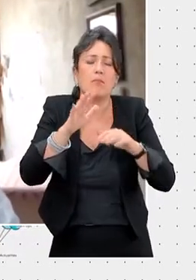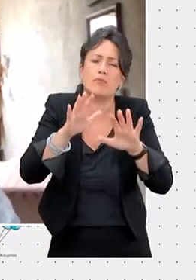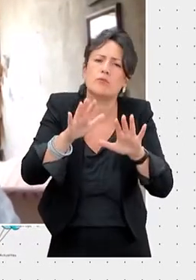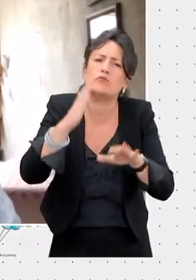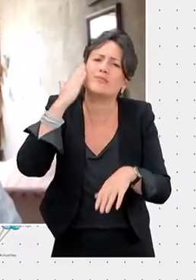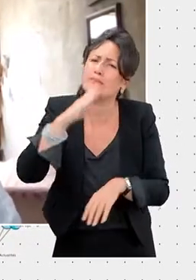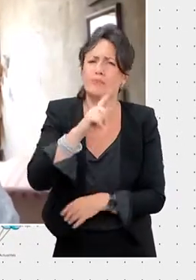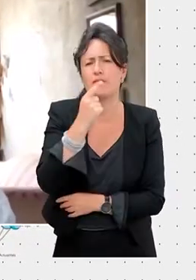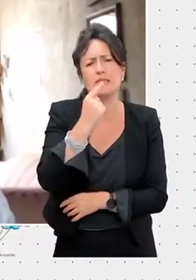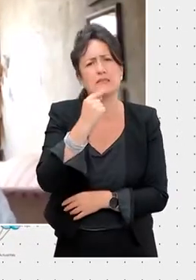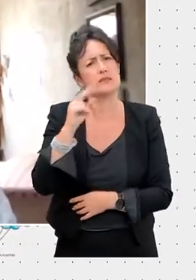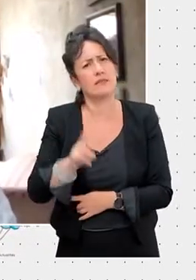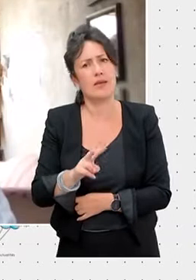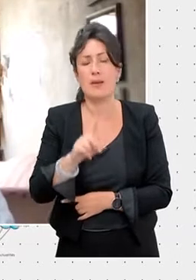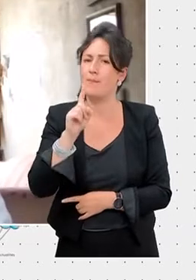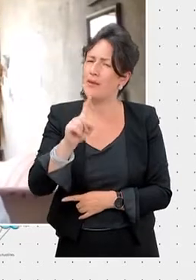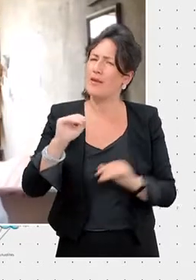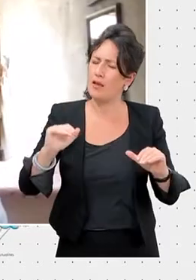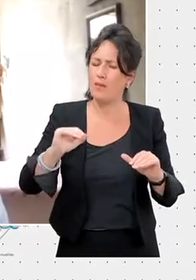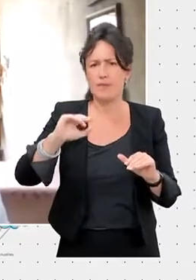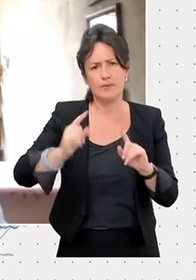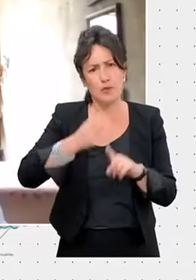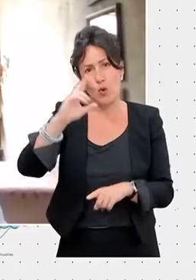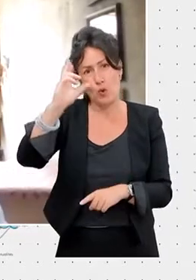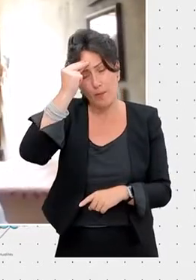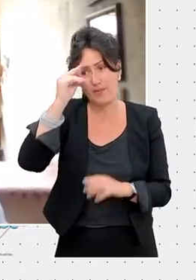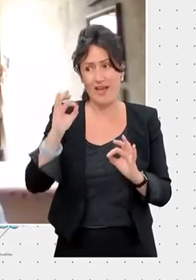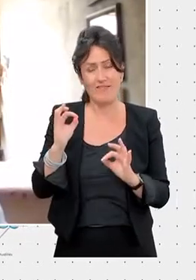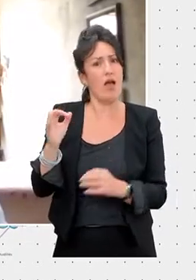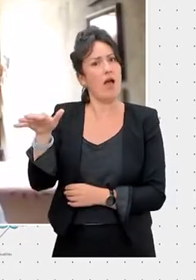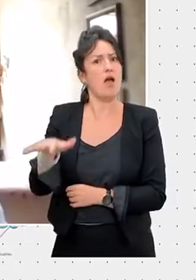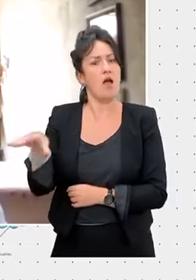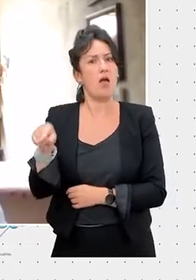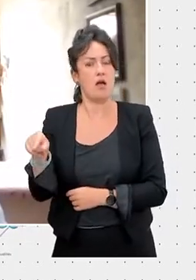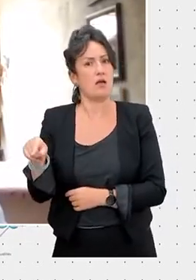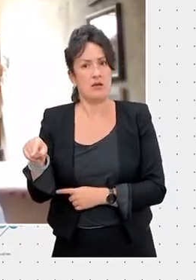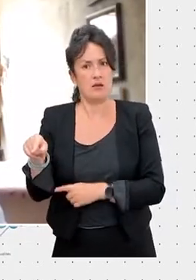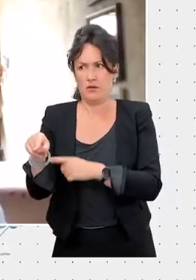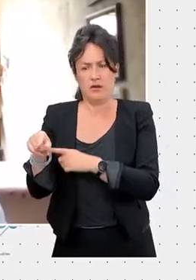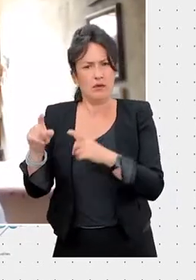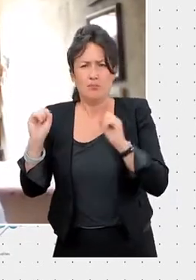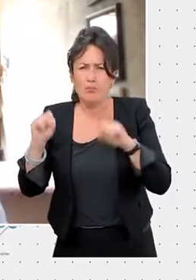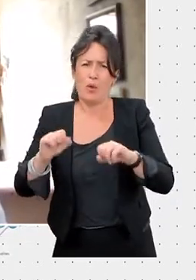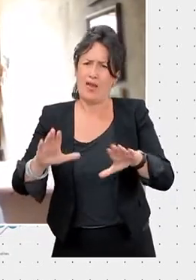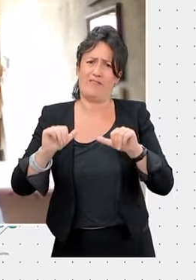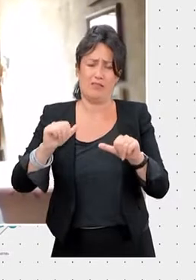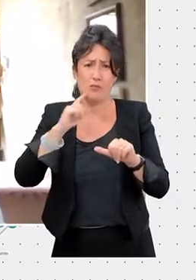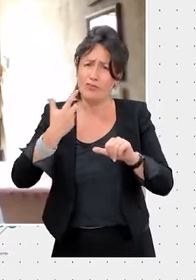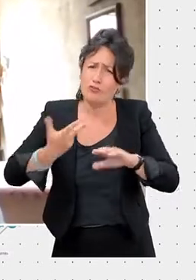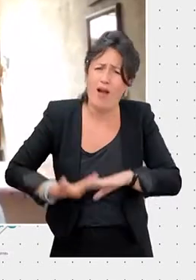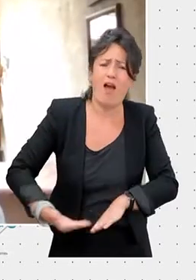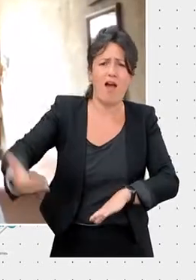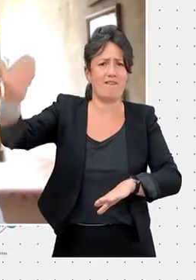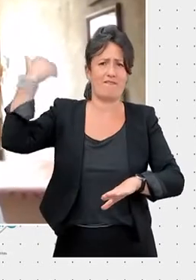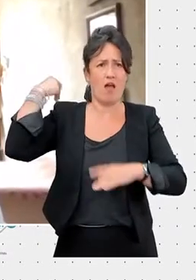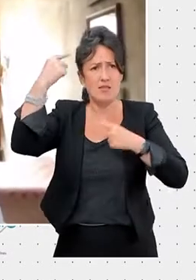difficulté. Mais ce qu'il faut bien comprendre, c'est que cette situation avec les auxiliaires de l'armée française aurait tout à fait pu être évitée parce que ça fait très longtemps qu'on la